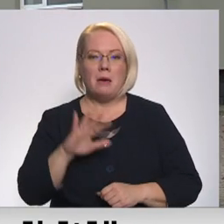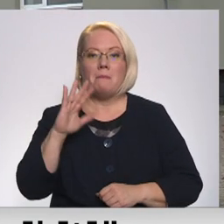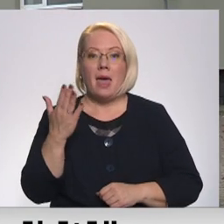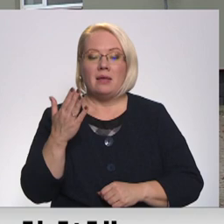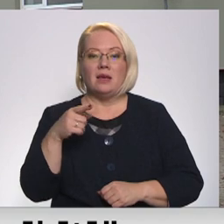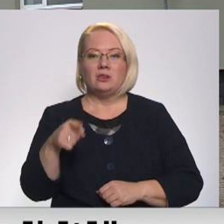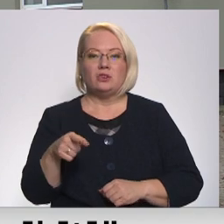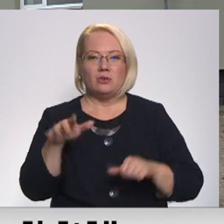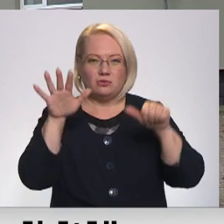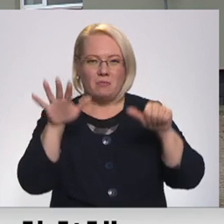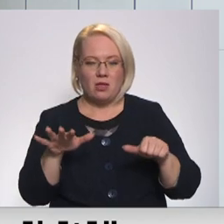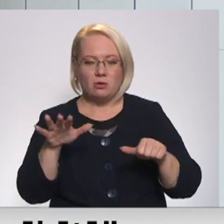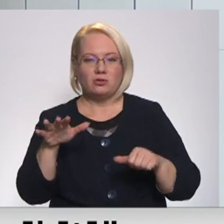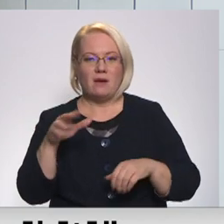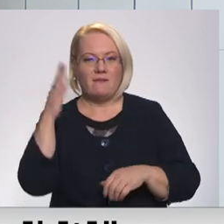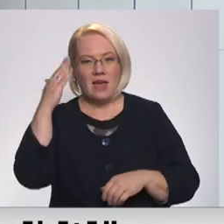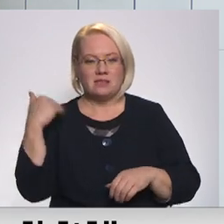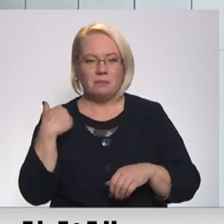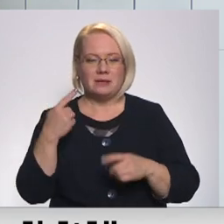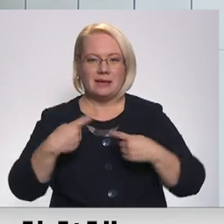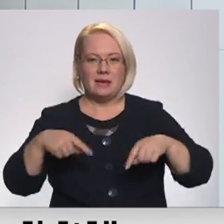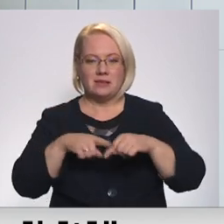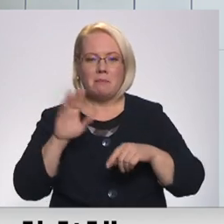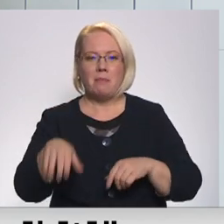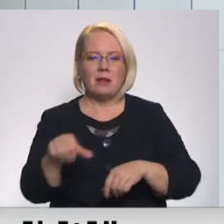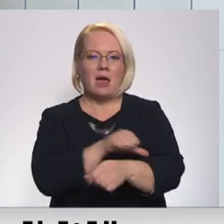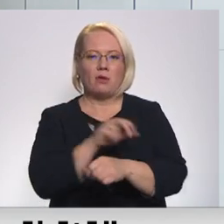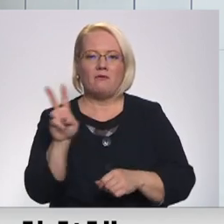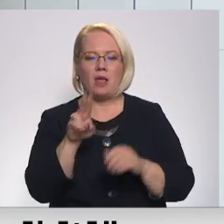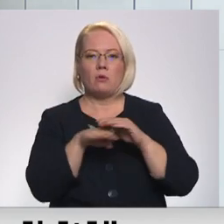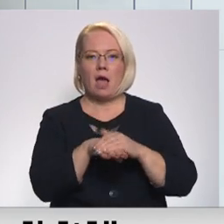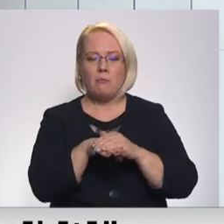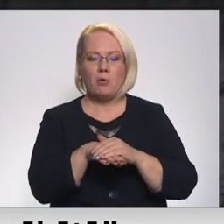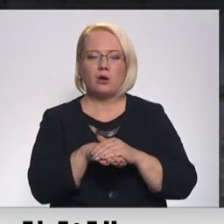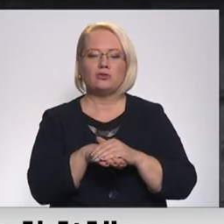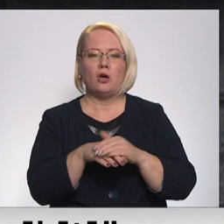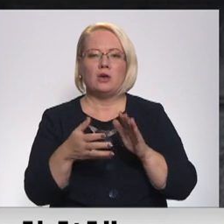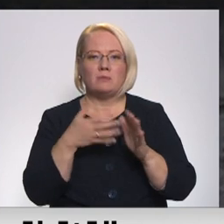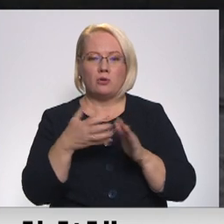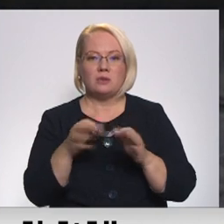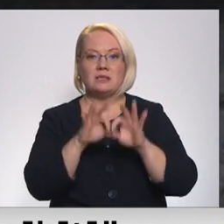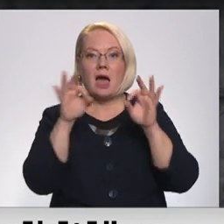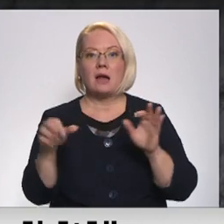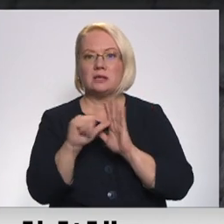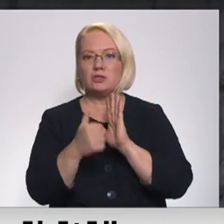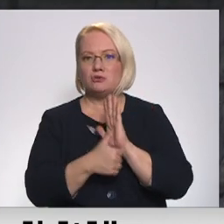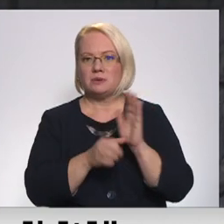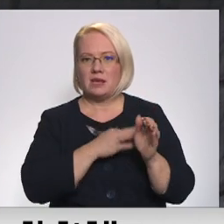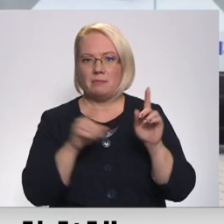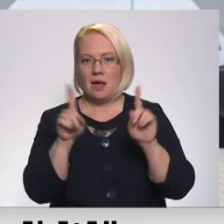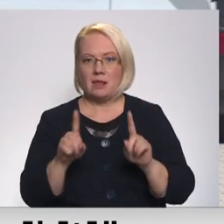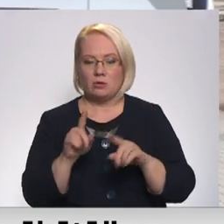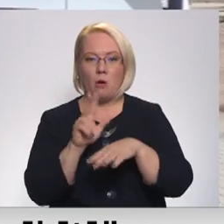mēnešos valsts policijas Ventspils iecirknī par narkotisko vielu glabāšanu un lietošanu ierosināts 16 krimināla procesi, kā arī ar